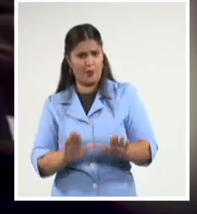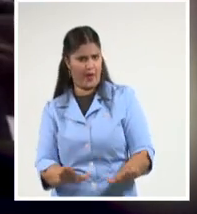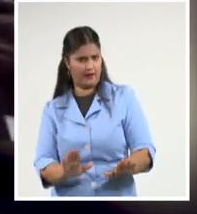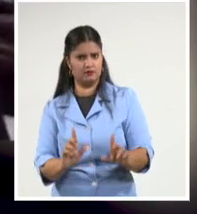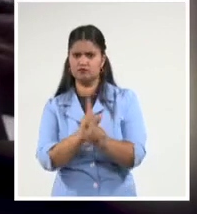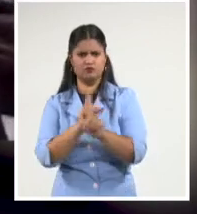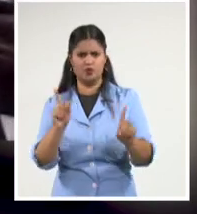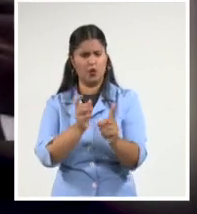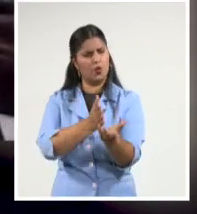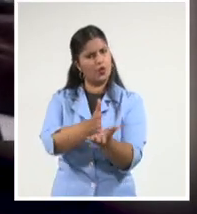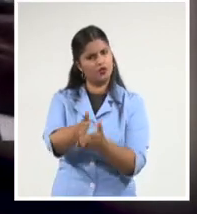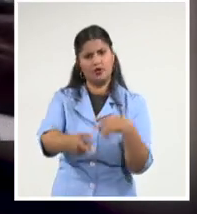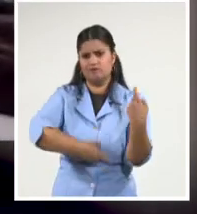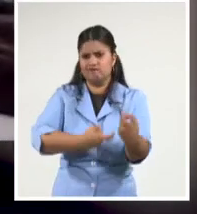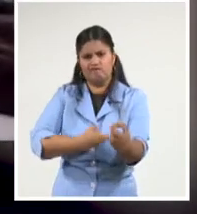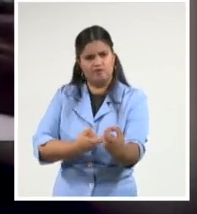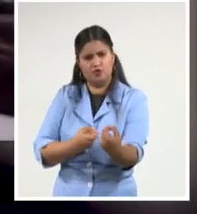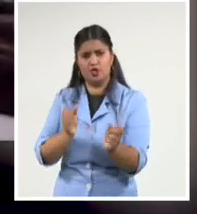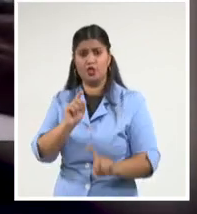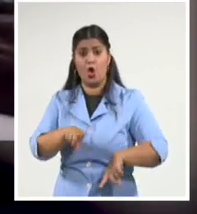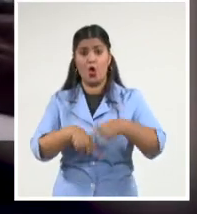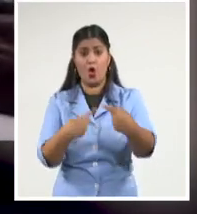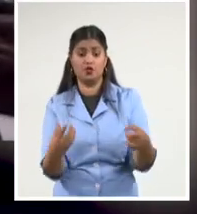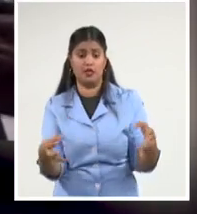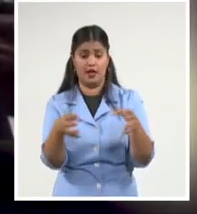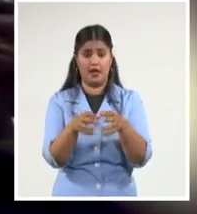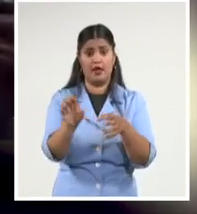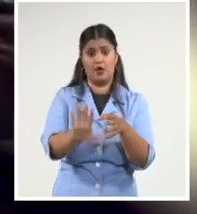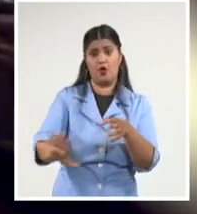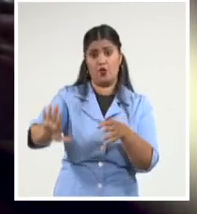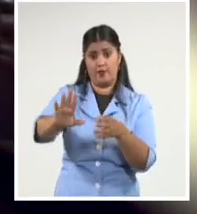Δημοκρατική Ευρώπη θα στέκει πάντα αλληλέγγυα στην Κούβα. Όχι σε εκείνους που θέλουν να την γονατίσουν.